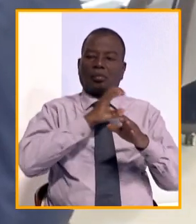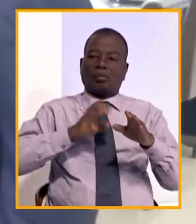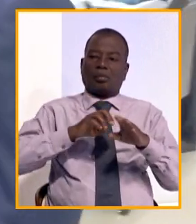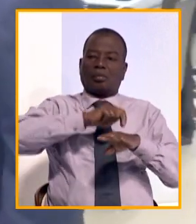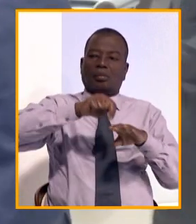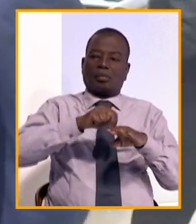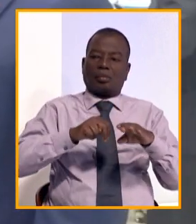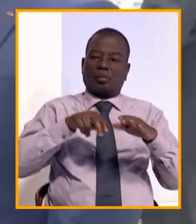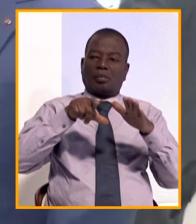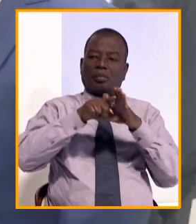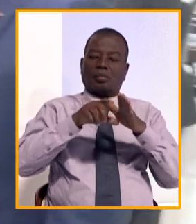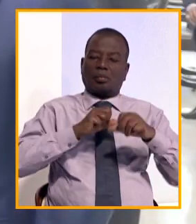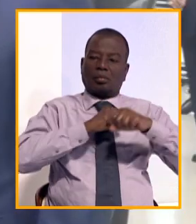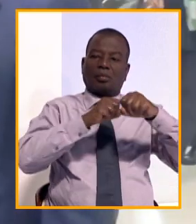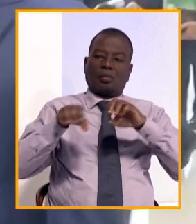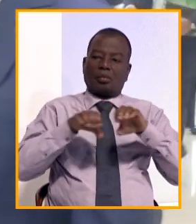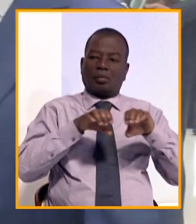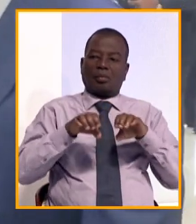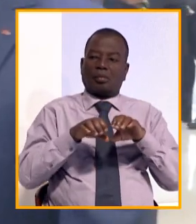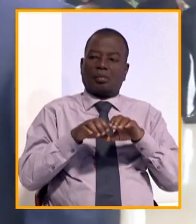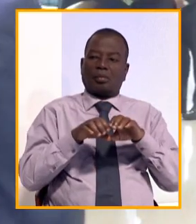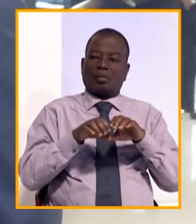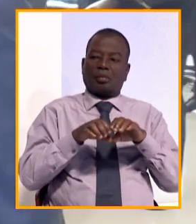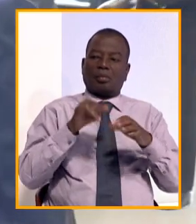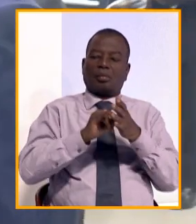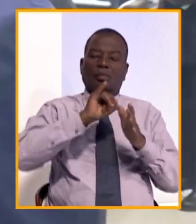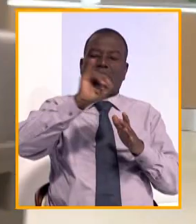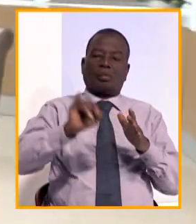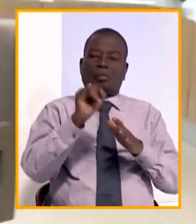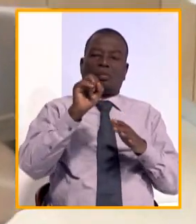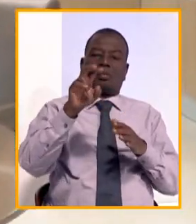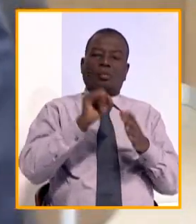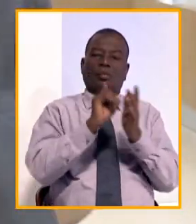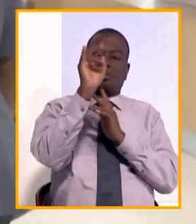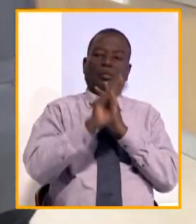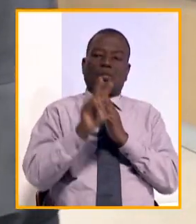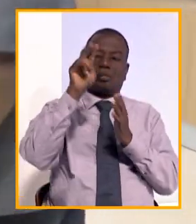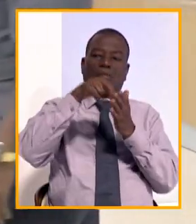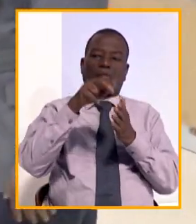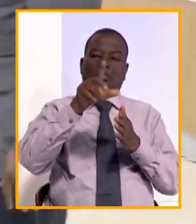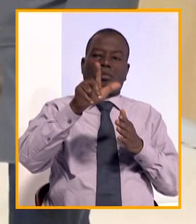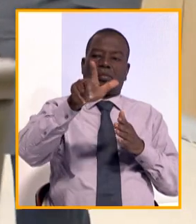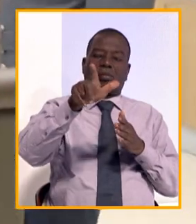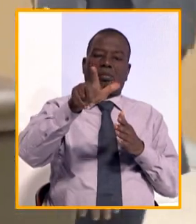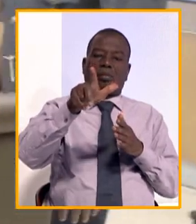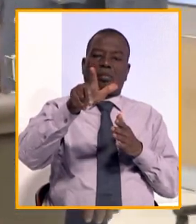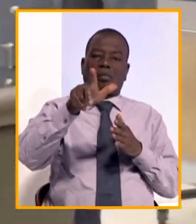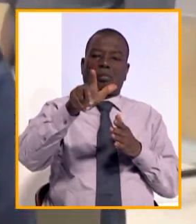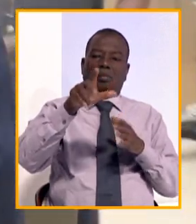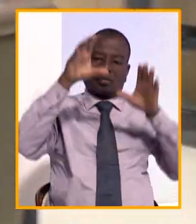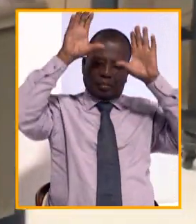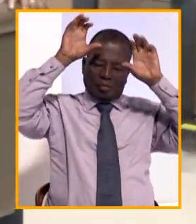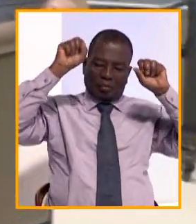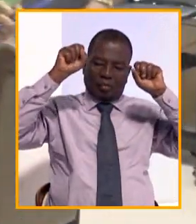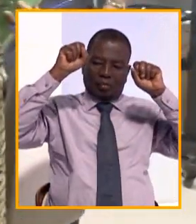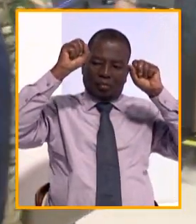de sécurité s'est tenue ce jeudi 12 janvier 2023 au palais de la présidence